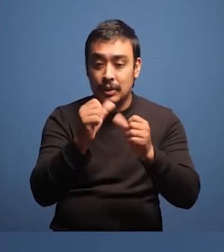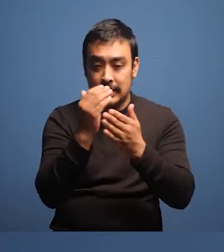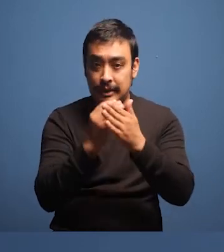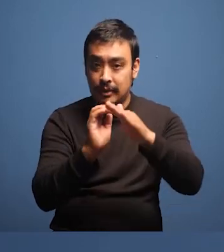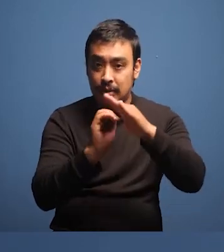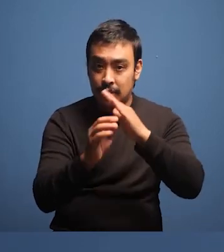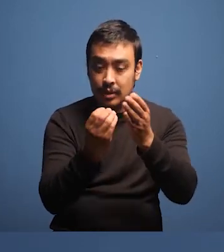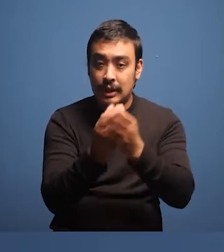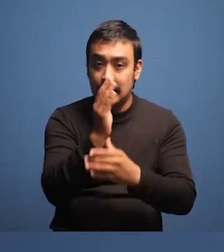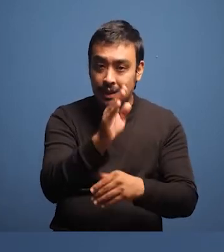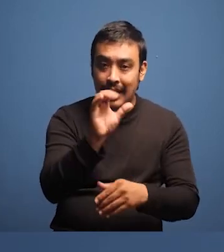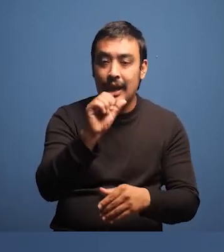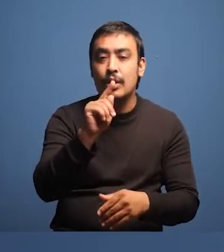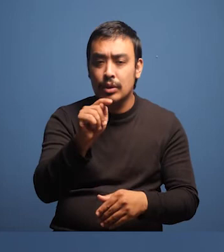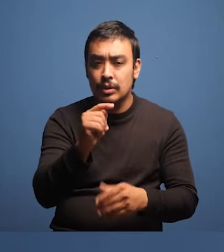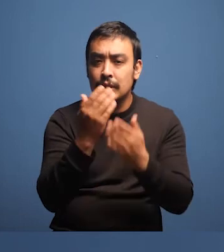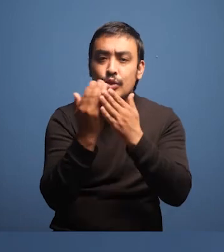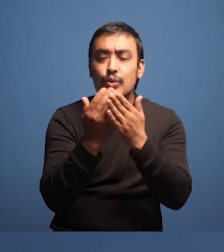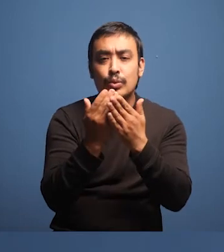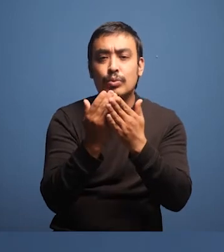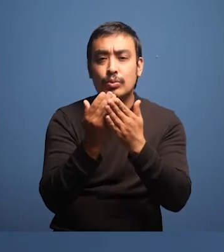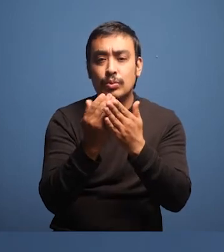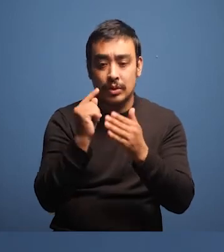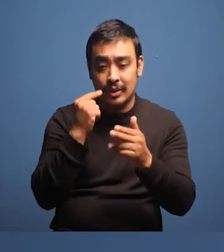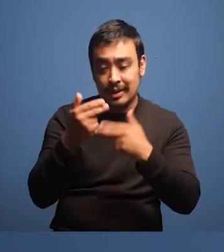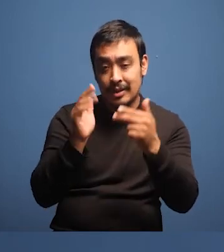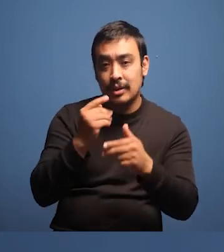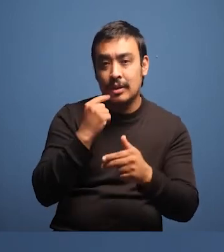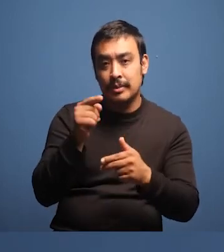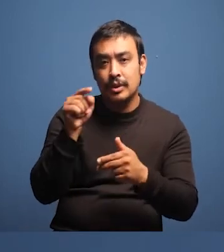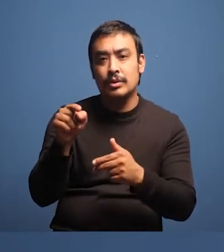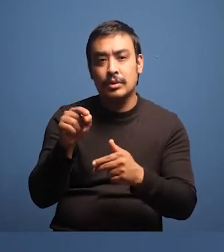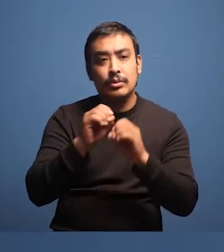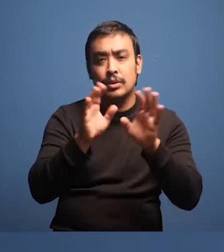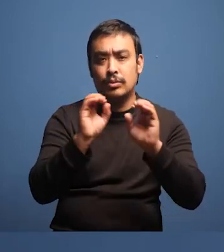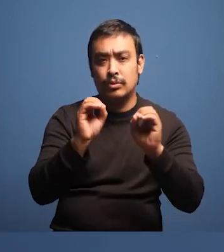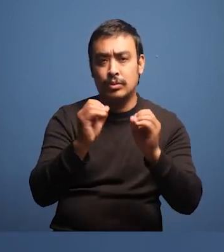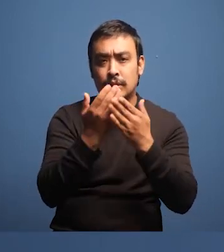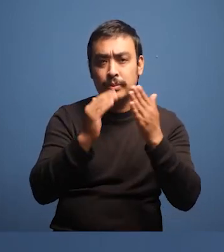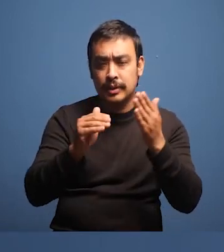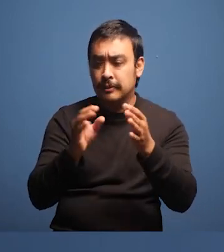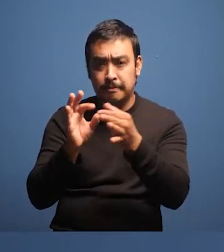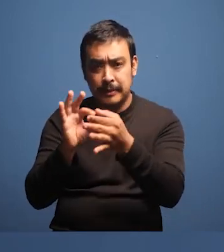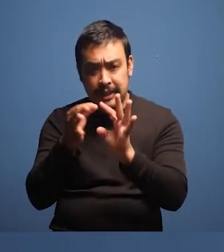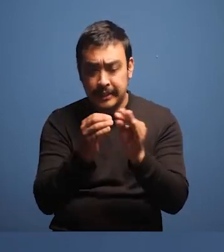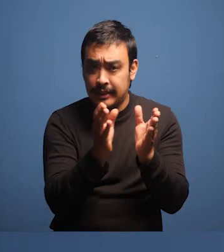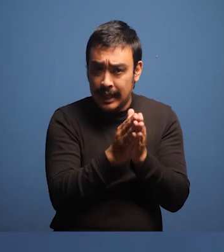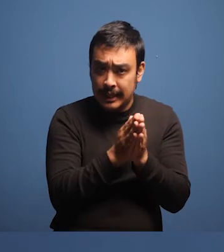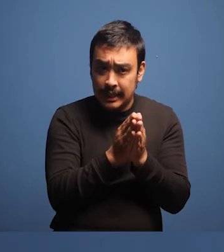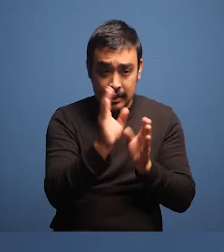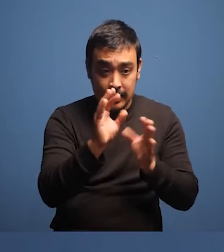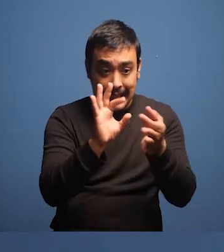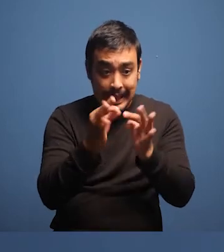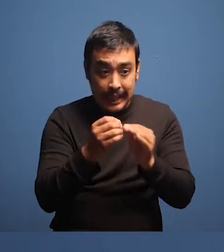गर्नु भइरहेछ अथवा स्कुलकै कसैले क्लास चलाइरहनु भएको छ भने लिङ्क पब्लिक नगर्ने स्टुडेन्टहरूकै बिचमा लिङ्क राख्नु पऱ्यो र इनकेस लिङ्क बाहिर